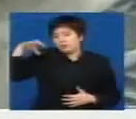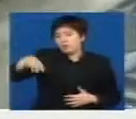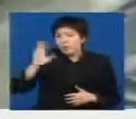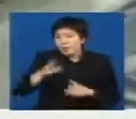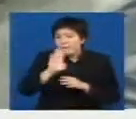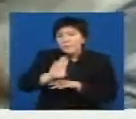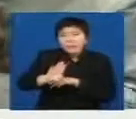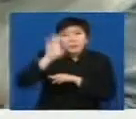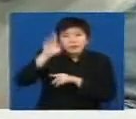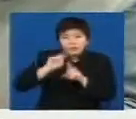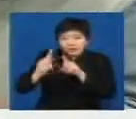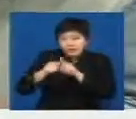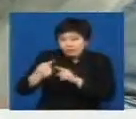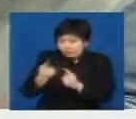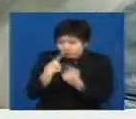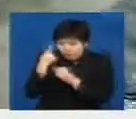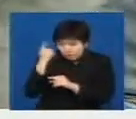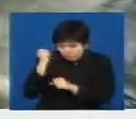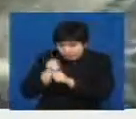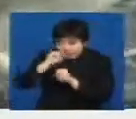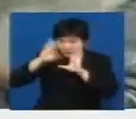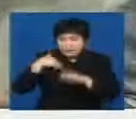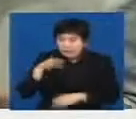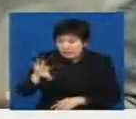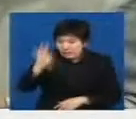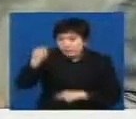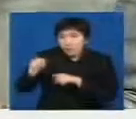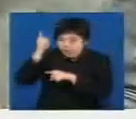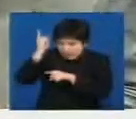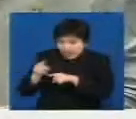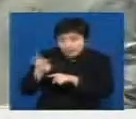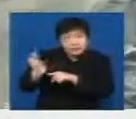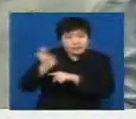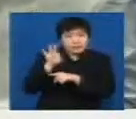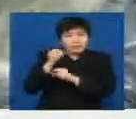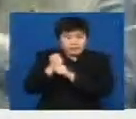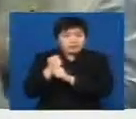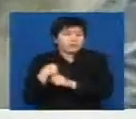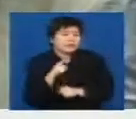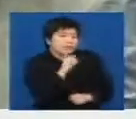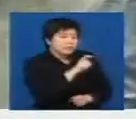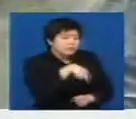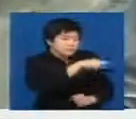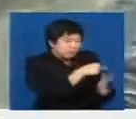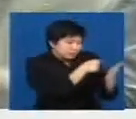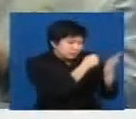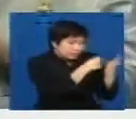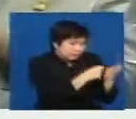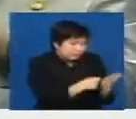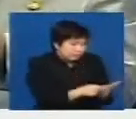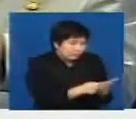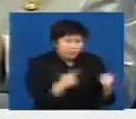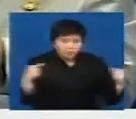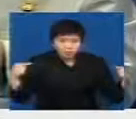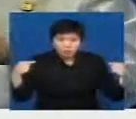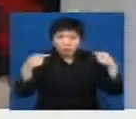ู ล ได้อันนั้นชัดเจนว่าจะทำเราเลือกแล้วว่าจะทำตรงไหนชัดเจนแล้วเนี่ยถึงไปประชาพิจารณ์ให้มันตรงเป้าไงไม่ใช่ประชาพิจาร